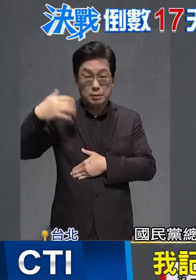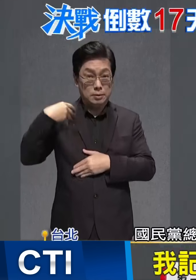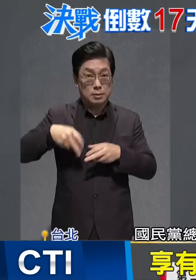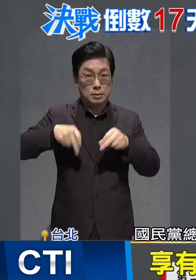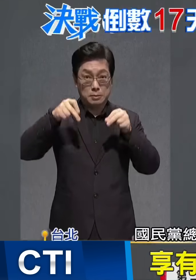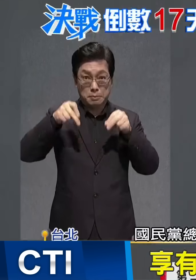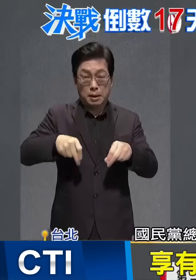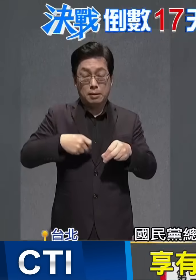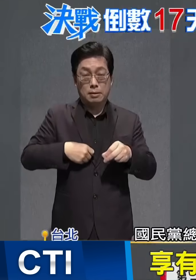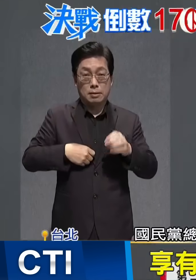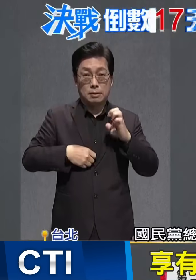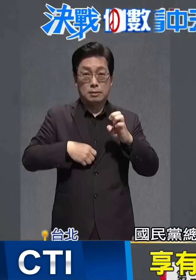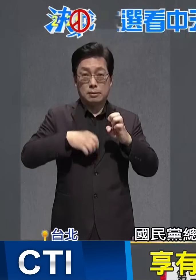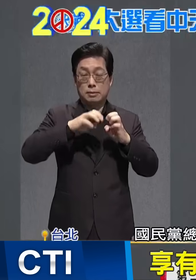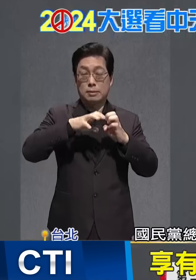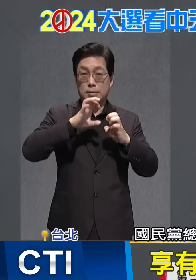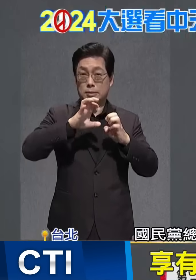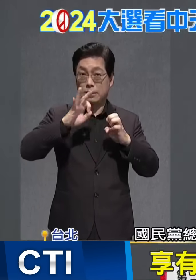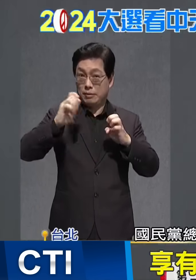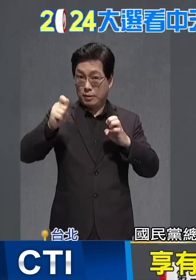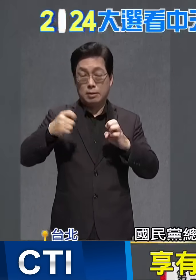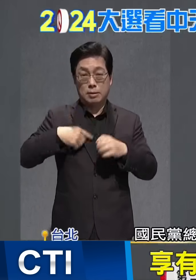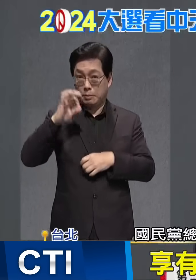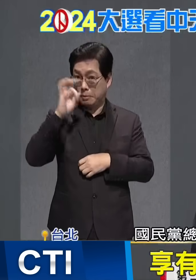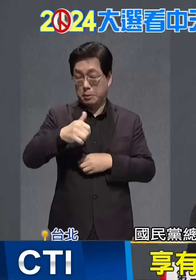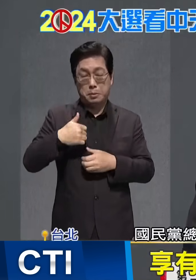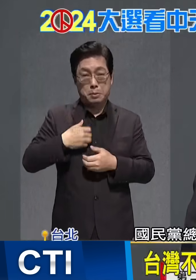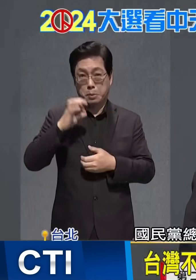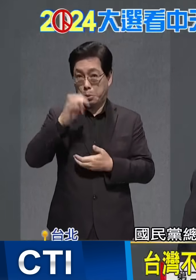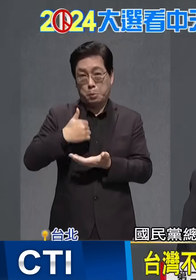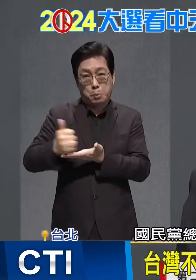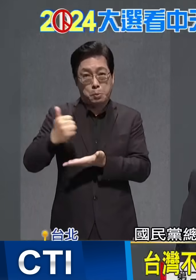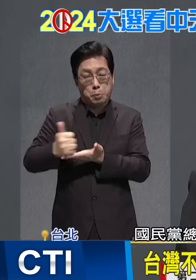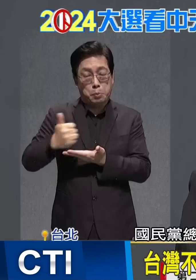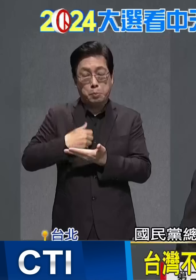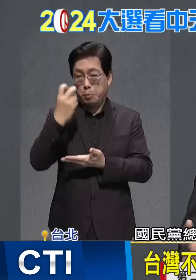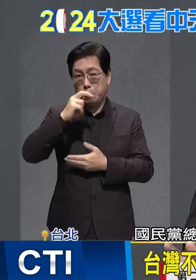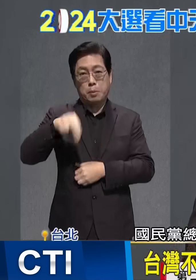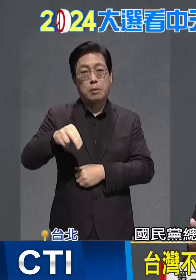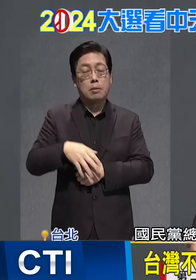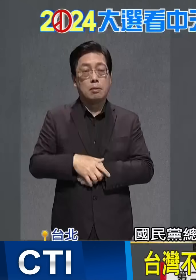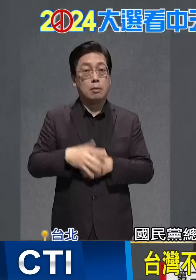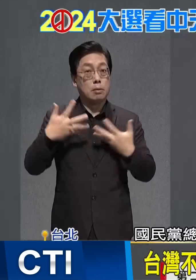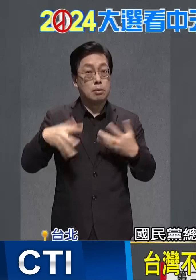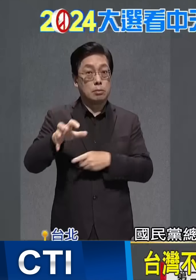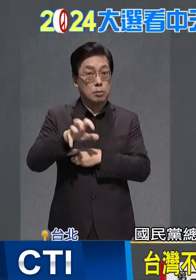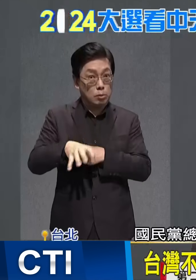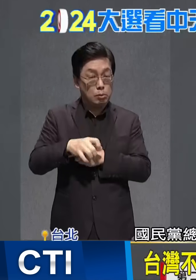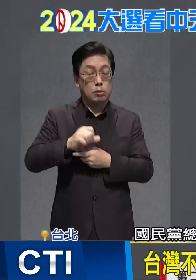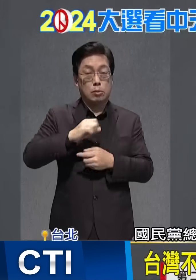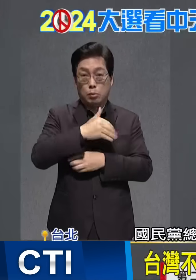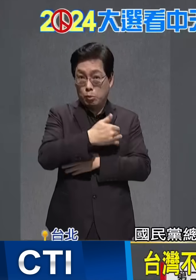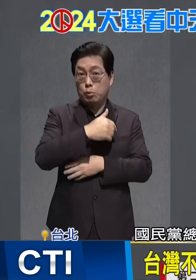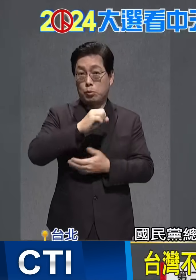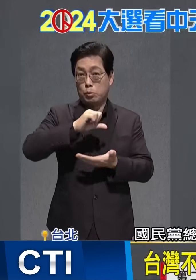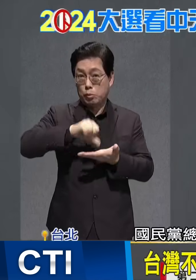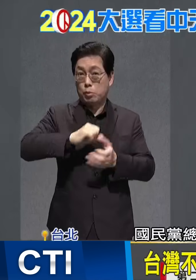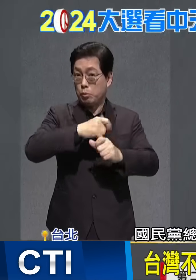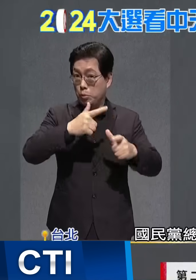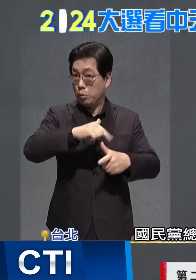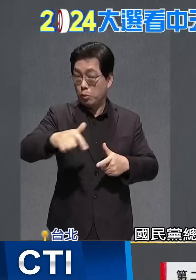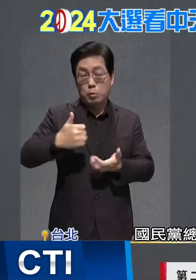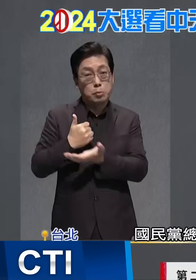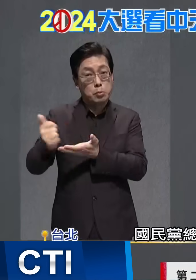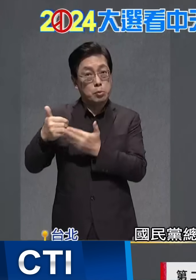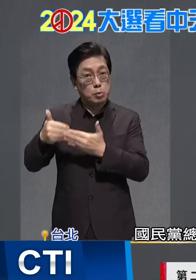阵，享有检疫还有快速通关的便利，台湾不少的农渔产品哎要买去大陆真